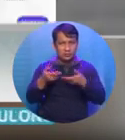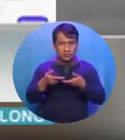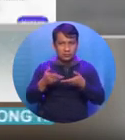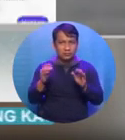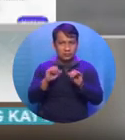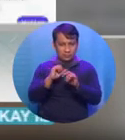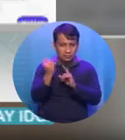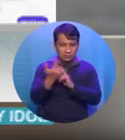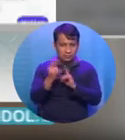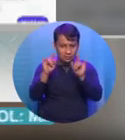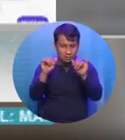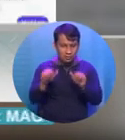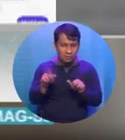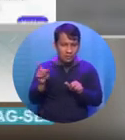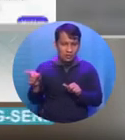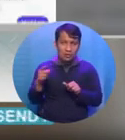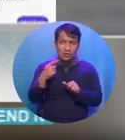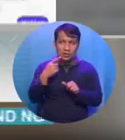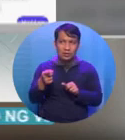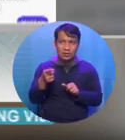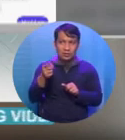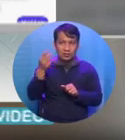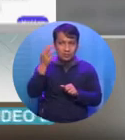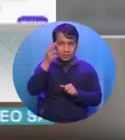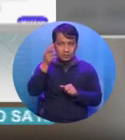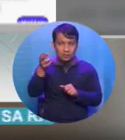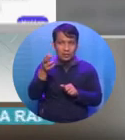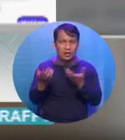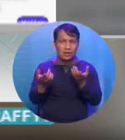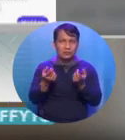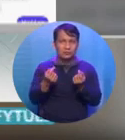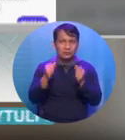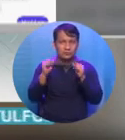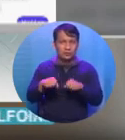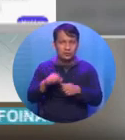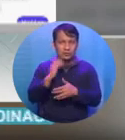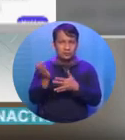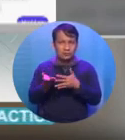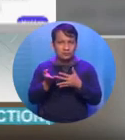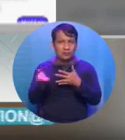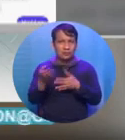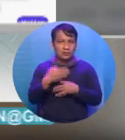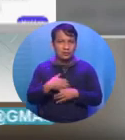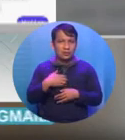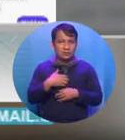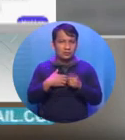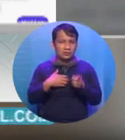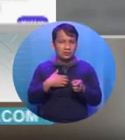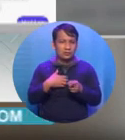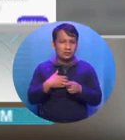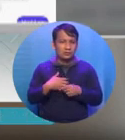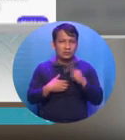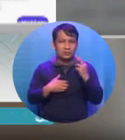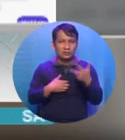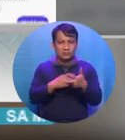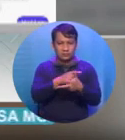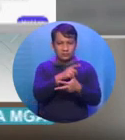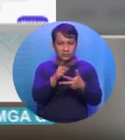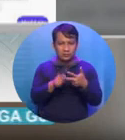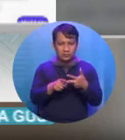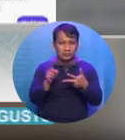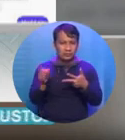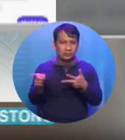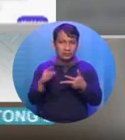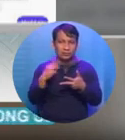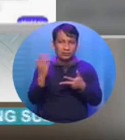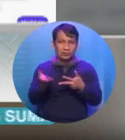media itong mga kabalastugan niya against kay Miss Reniela, ano pong pwede maikaso sa kanya? Sir, tatlo ang pwede natin ikaso sa